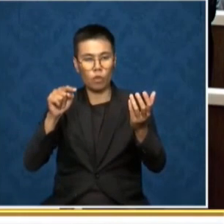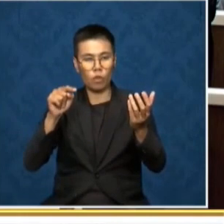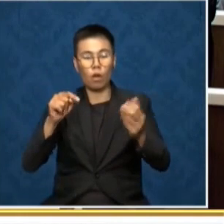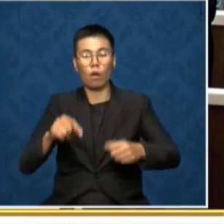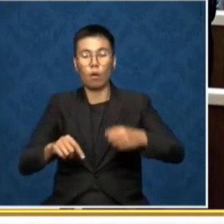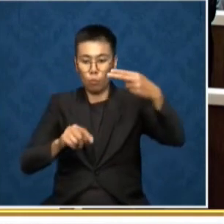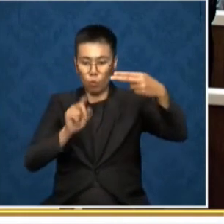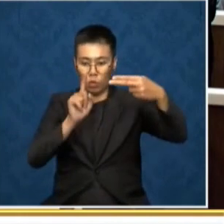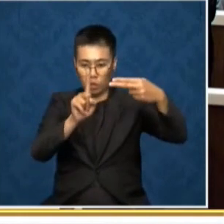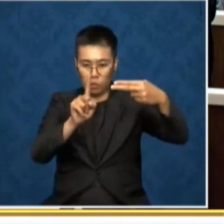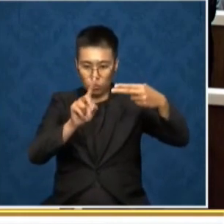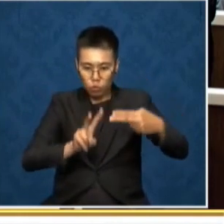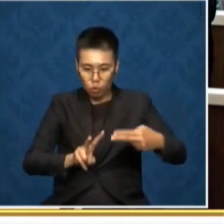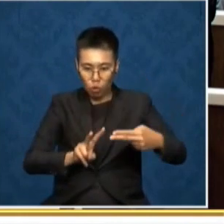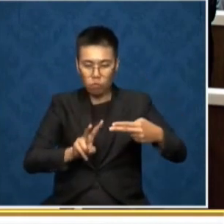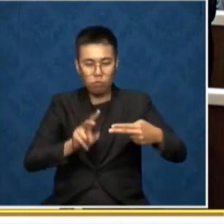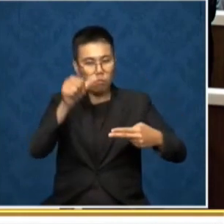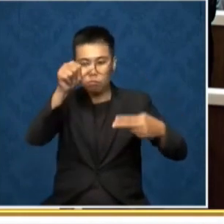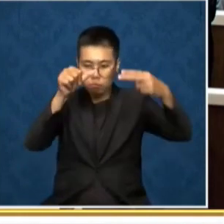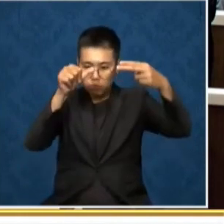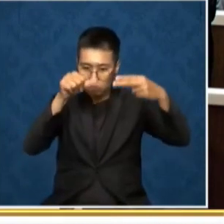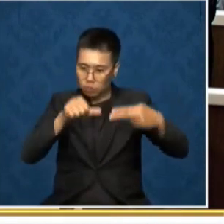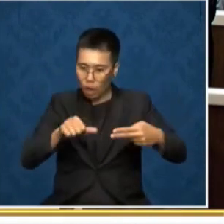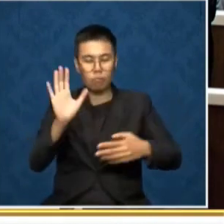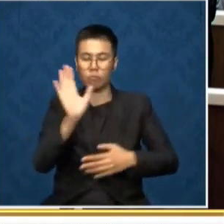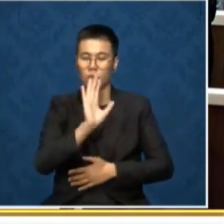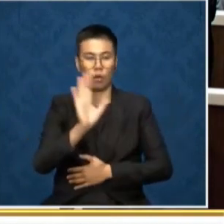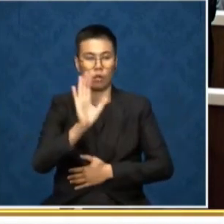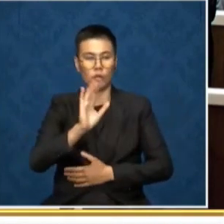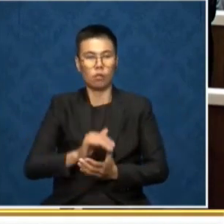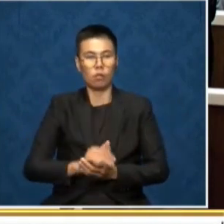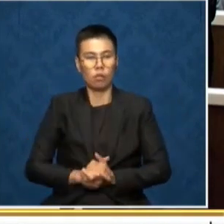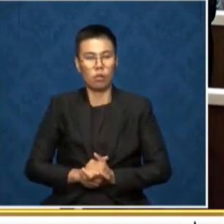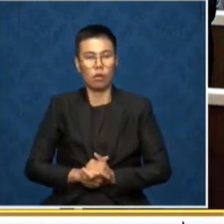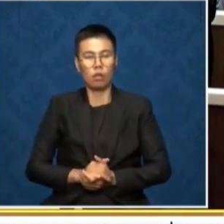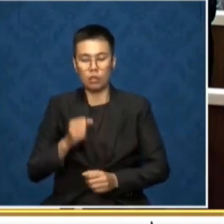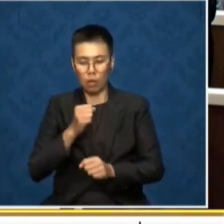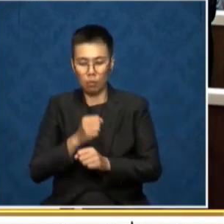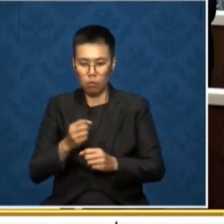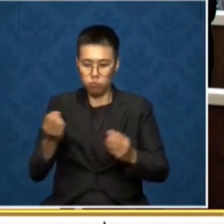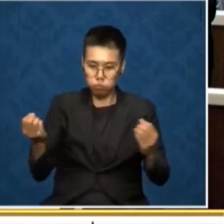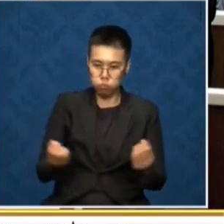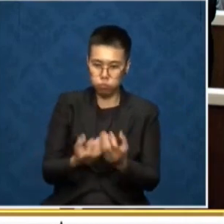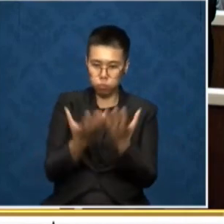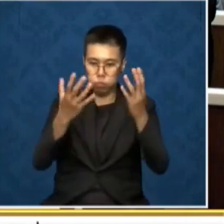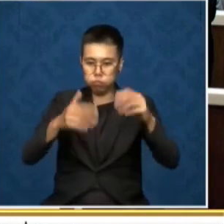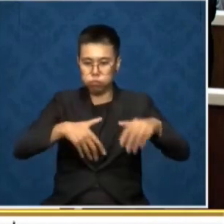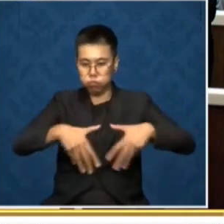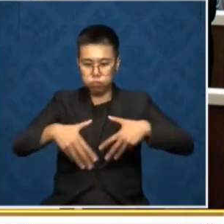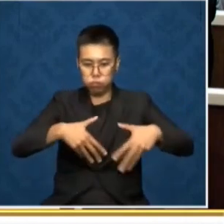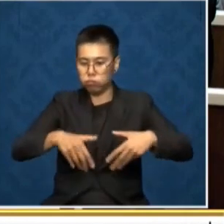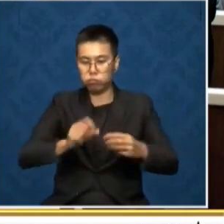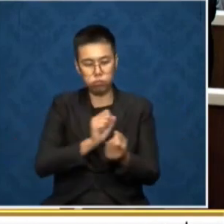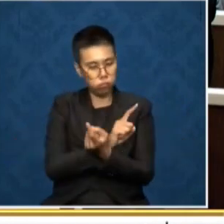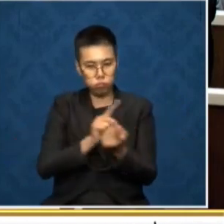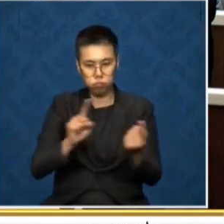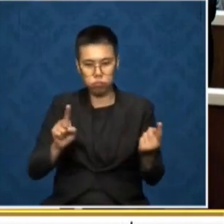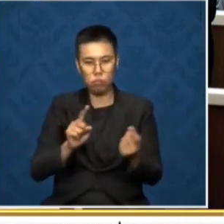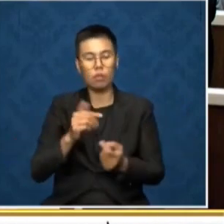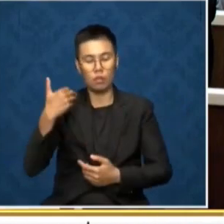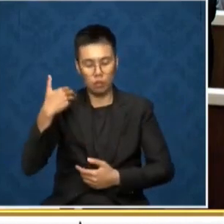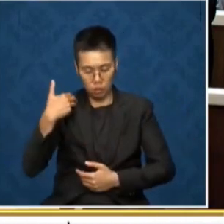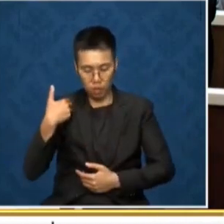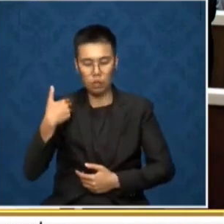1และหมวด2ที่จะทำให้เกิดความแตกแยกมากยิ่งขึ้นในสังคมกระผมและพรรคประชาธิปัตย์จึงเห็นว่